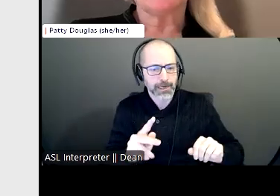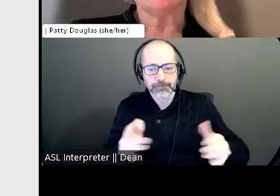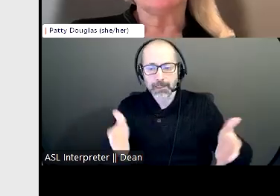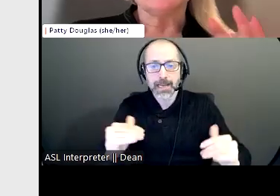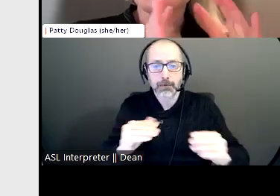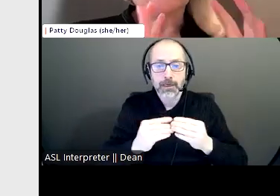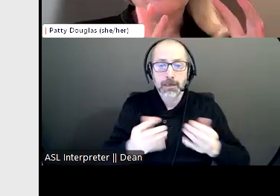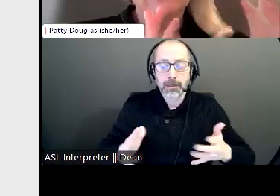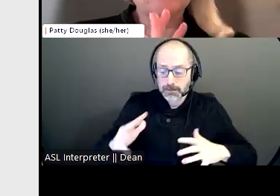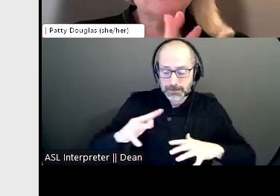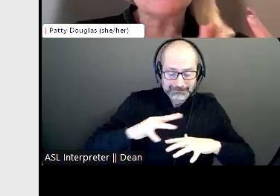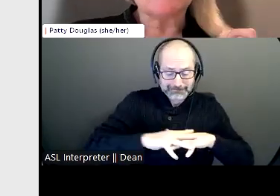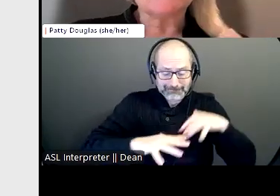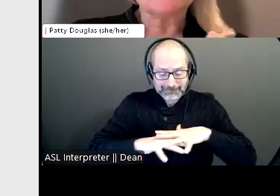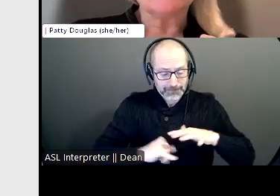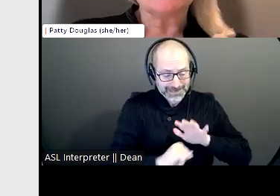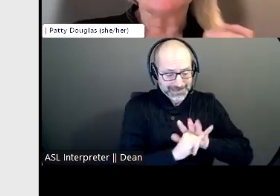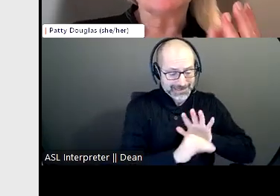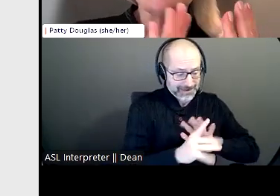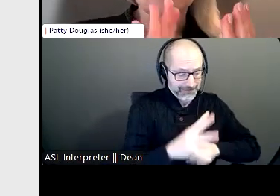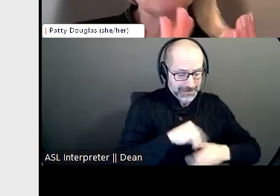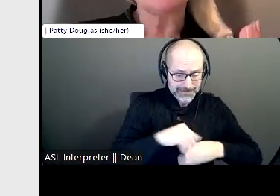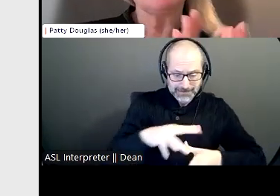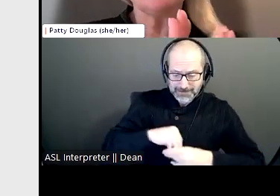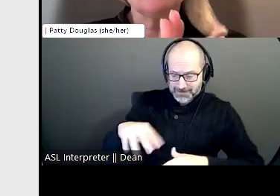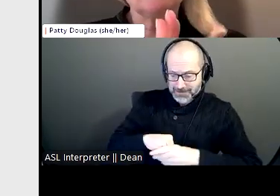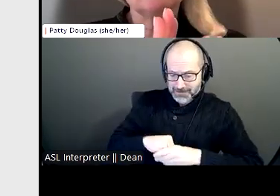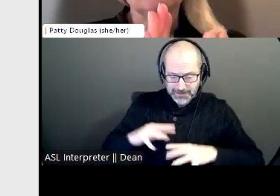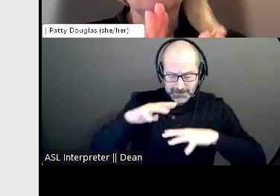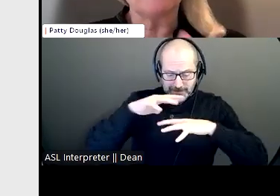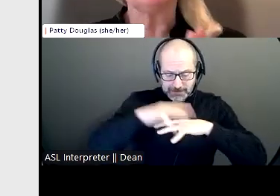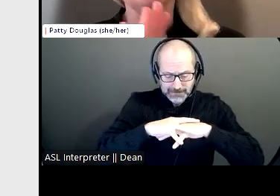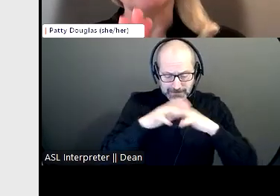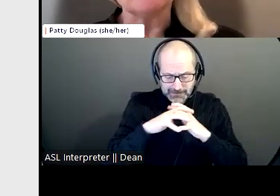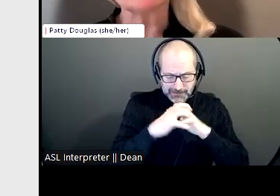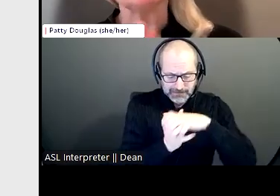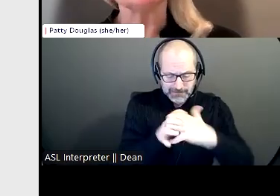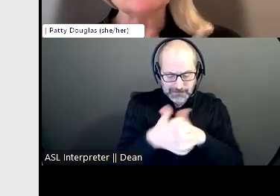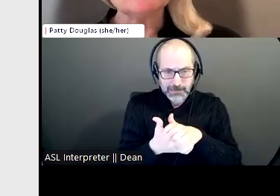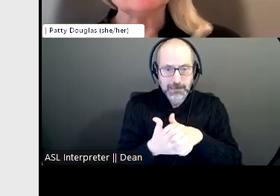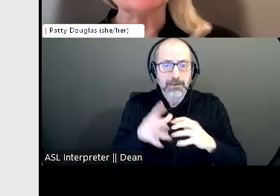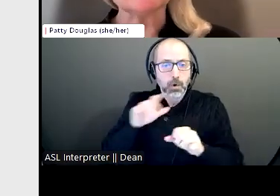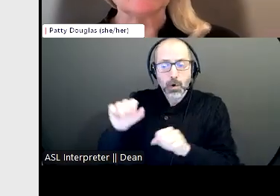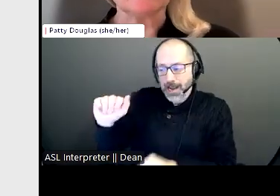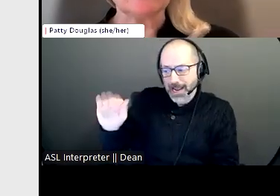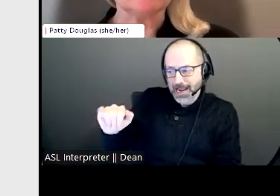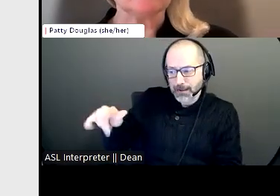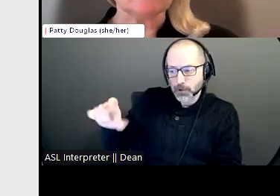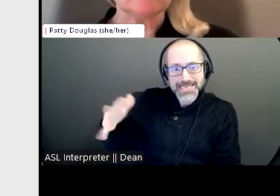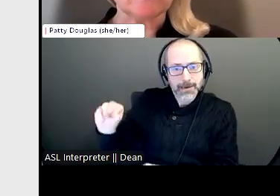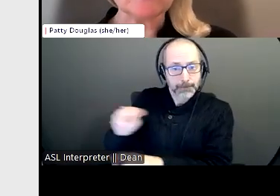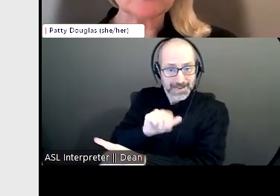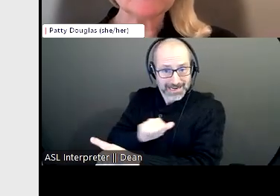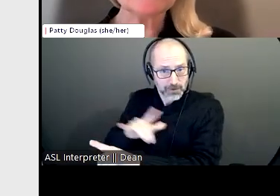encore quelques mots sur l'intersectionnalité. Le capacitisme, c'est la